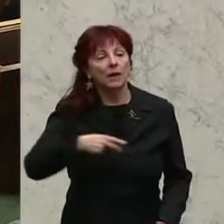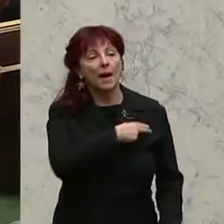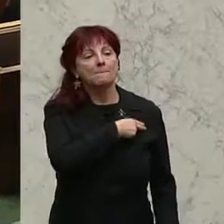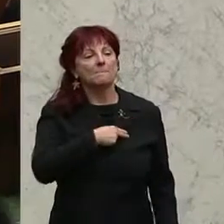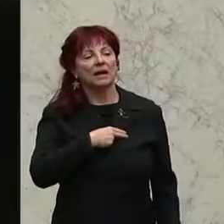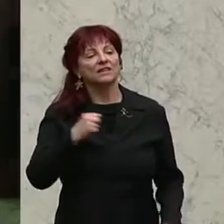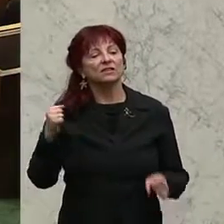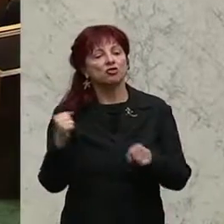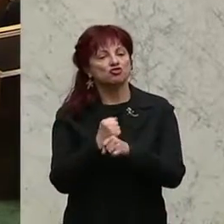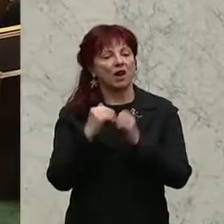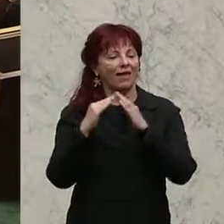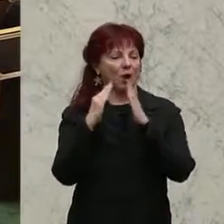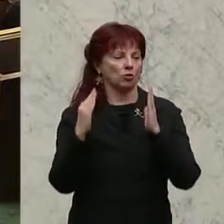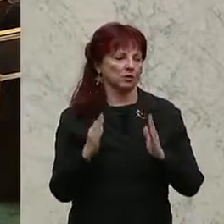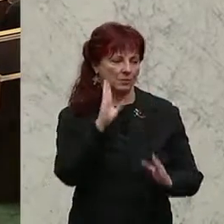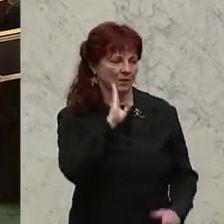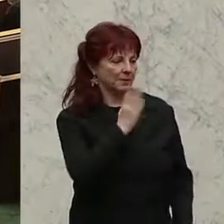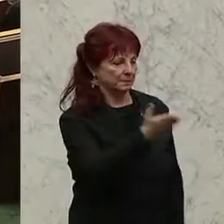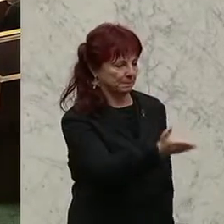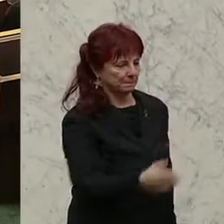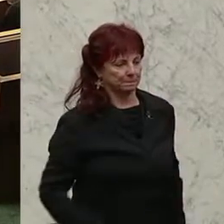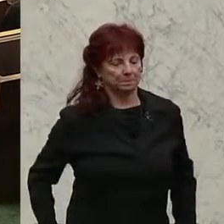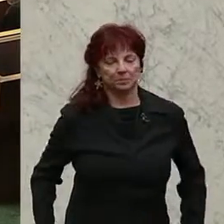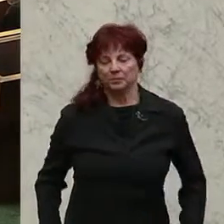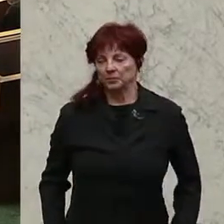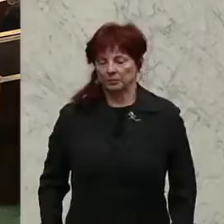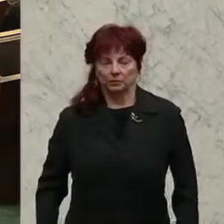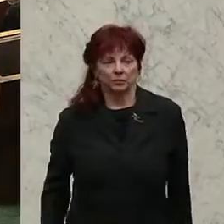Nächster Redner Albert Steinhauser, ebenfalls Justizsprecher bei den Grünen.